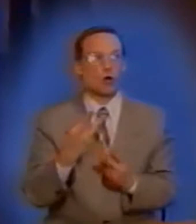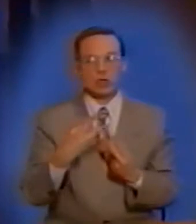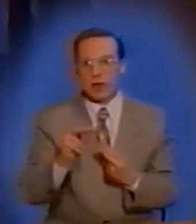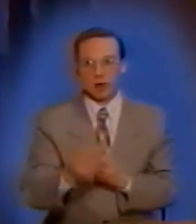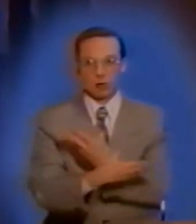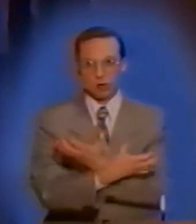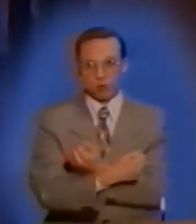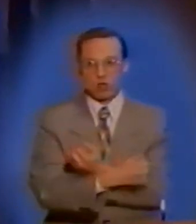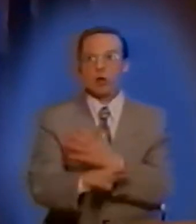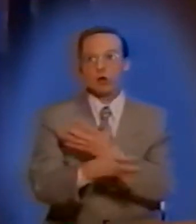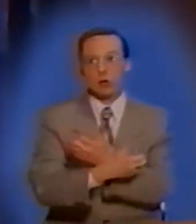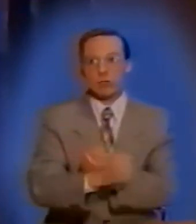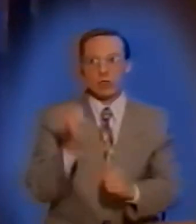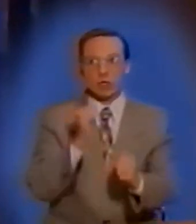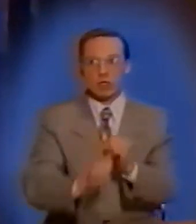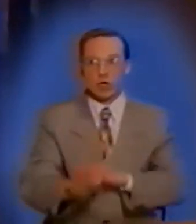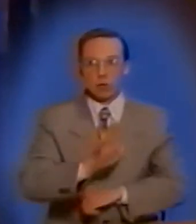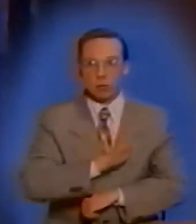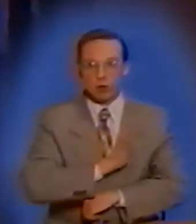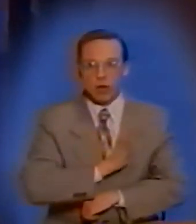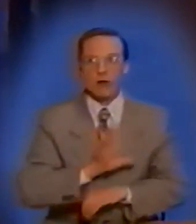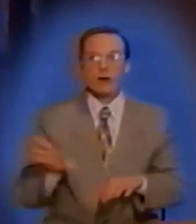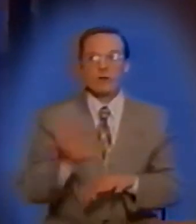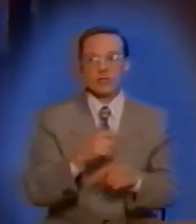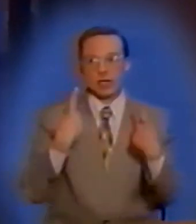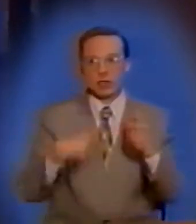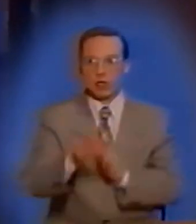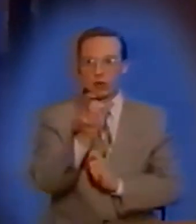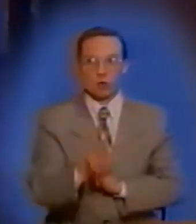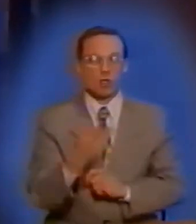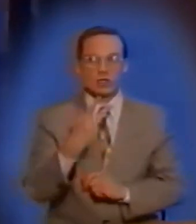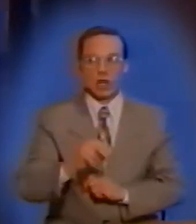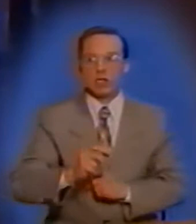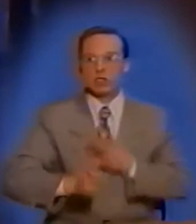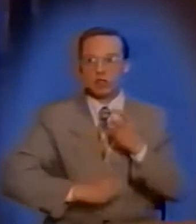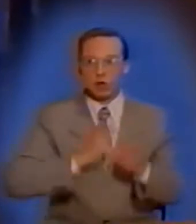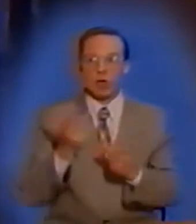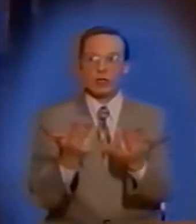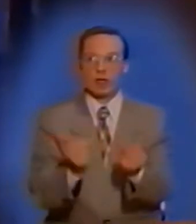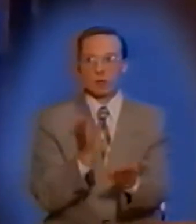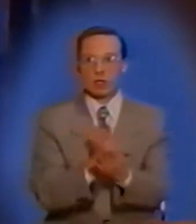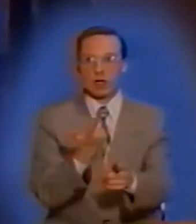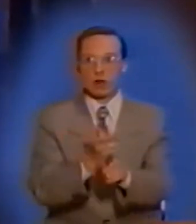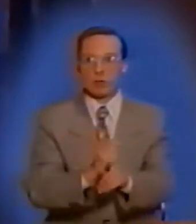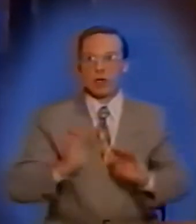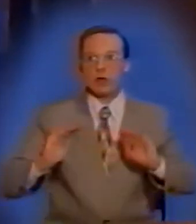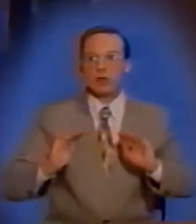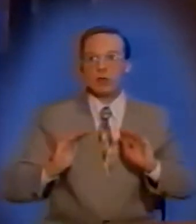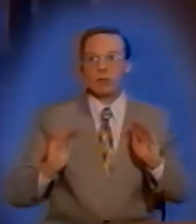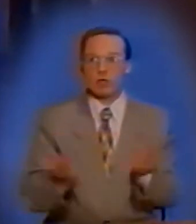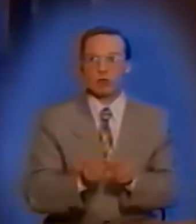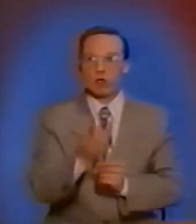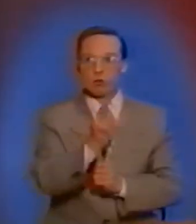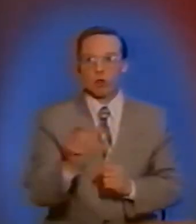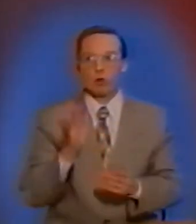homoseksualus. Homoseksualus dažnai būna tie visai tokie žmonės, kurie neįsišaukiantis. Taip, yra labai mažų žmonių, kurie